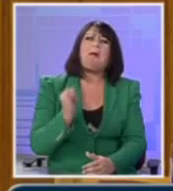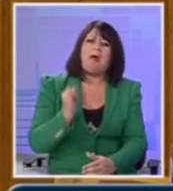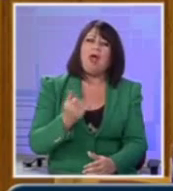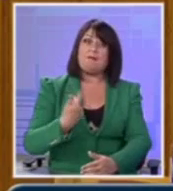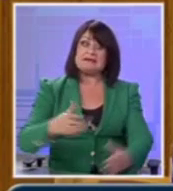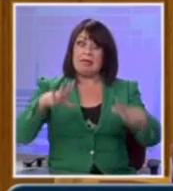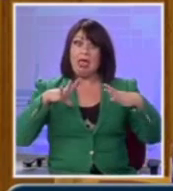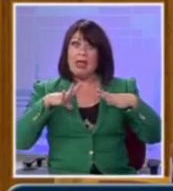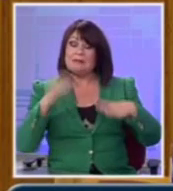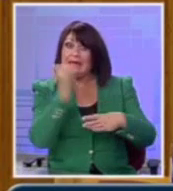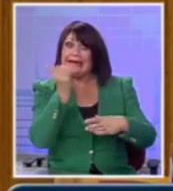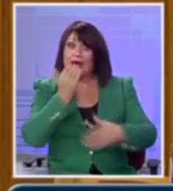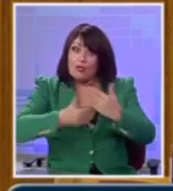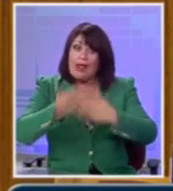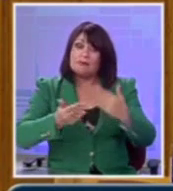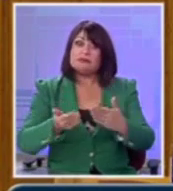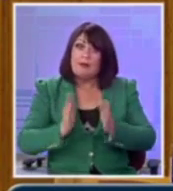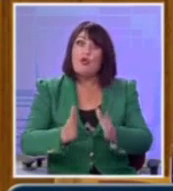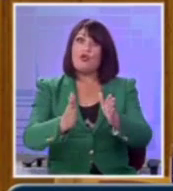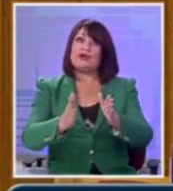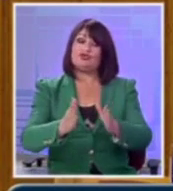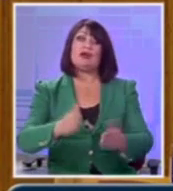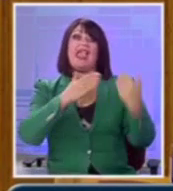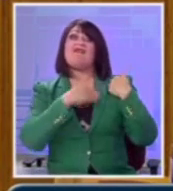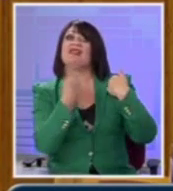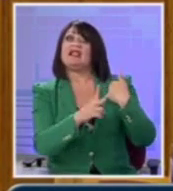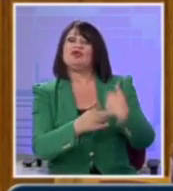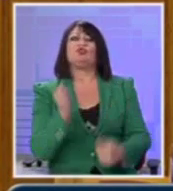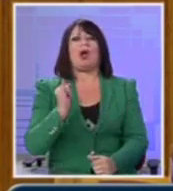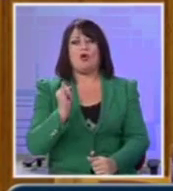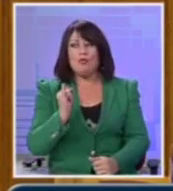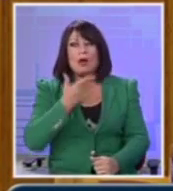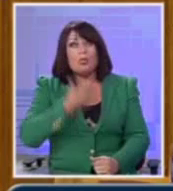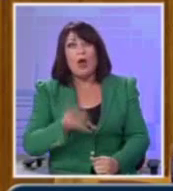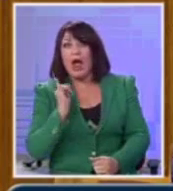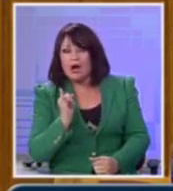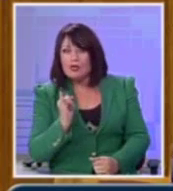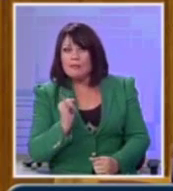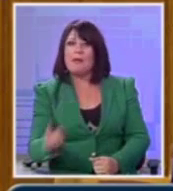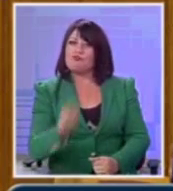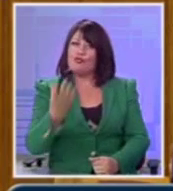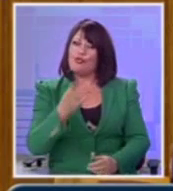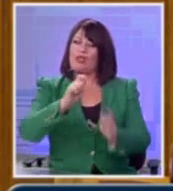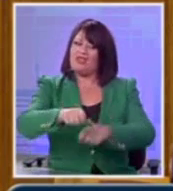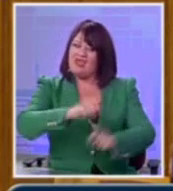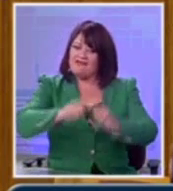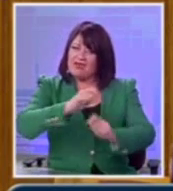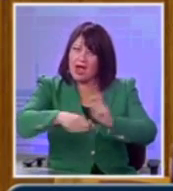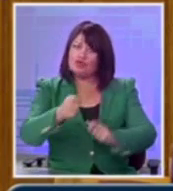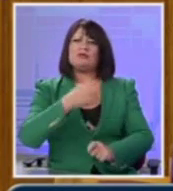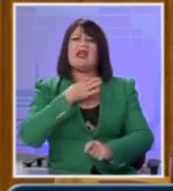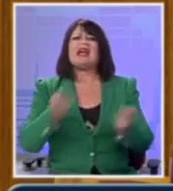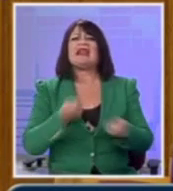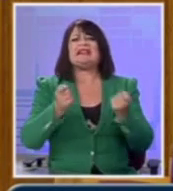Είμαστε έτοιμοι να επιταχύνουμε τα έργα που με ευθύνη σας δεν έχουν ολοκληρωθεί. Είμαστε έτοιμοι για νέα έργα χρήσιμα στις κοινωνικές